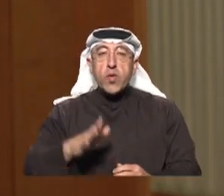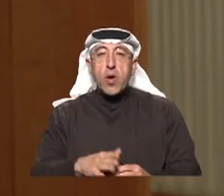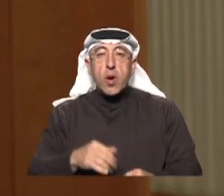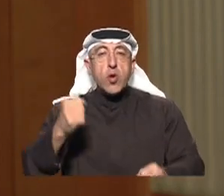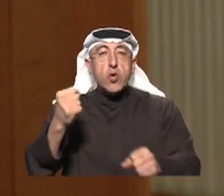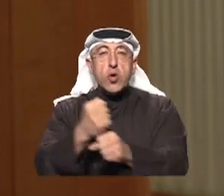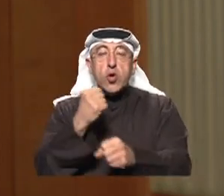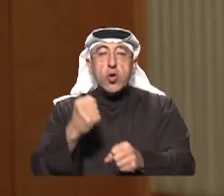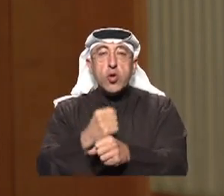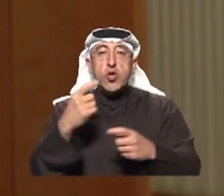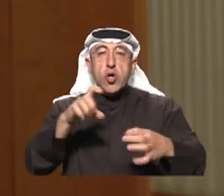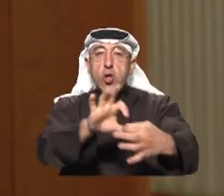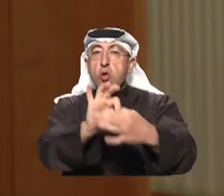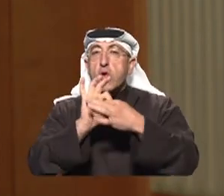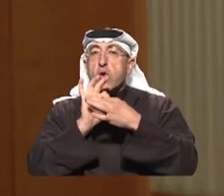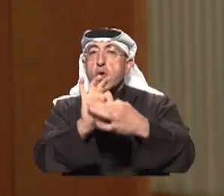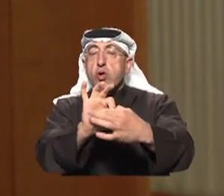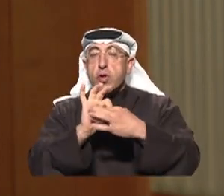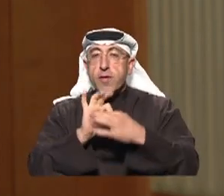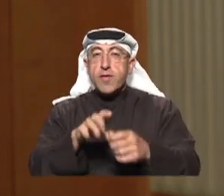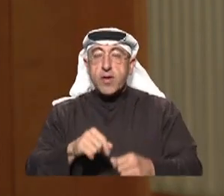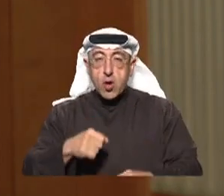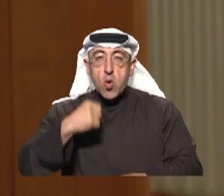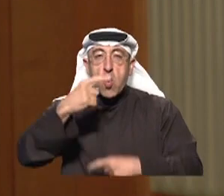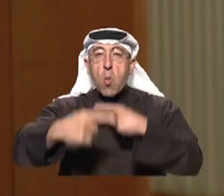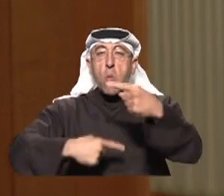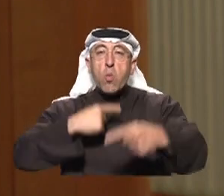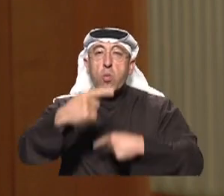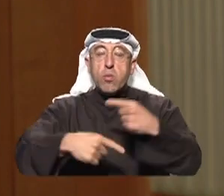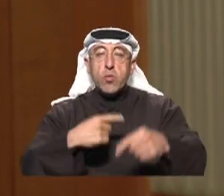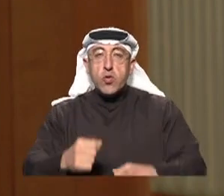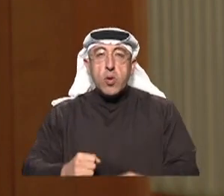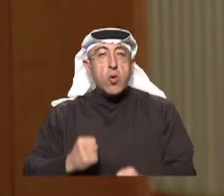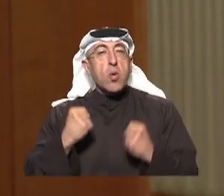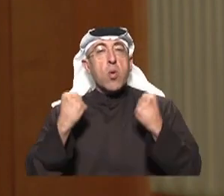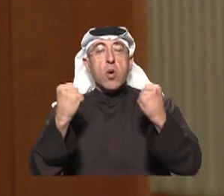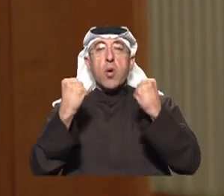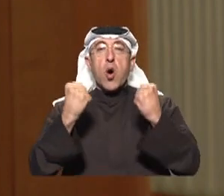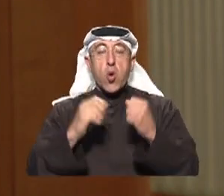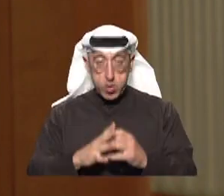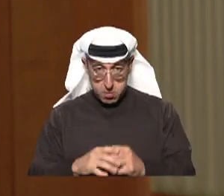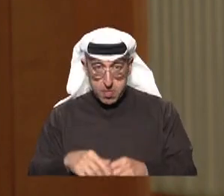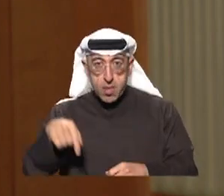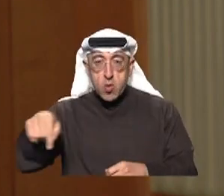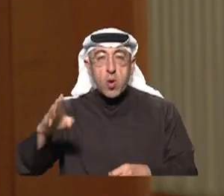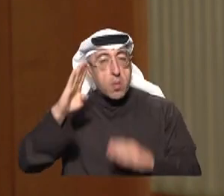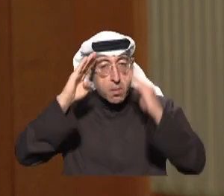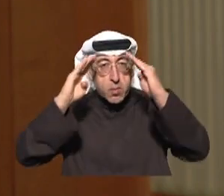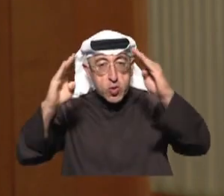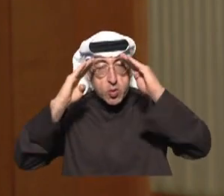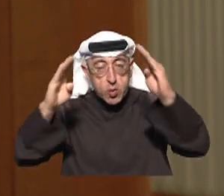العمل لم يتوقف، العمل بكل طاقته. فنشكر للجميع تواجدهم اليوم في هذا الاجتماع.